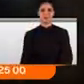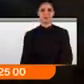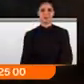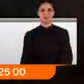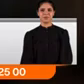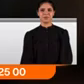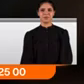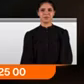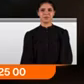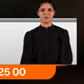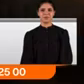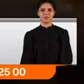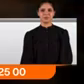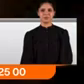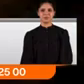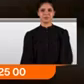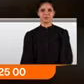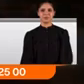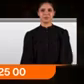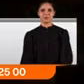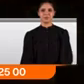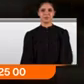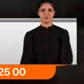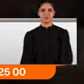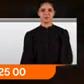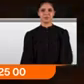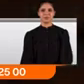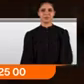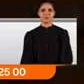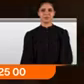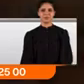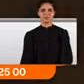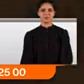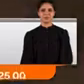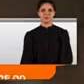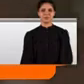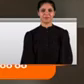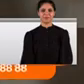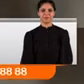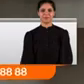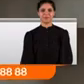Buklama edeyim mi sana? Ye benim yanımdan. Gelin ben size ne yiyeceğim? Gel. Sen de gel.